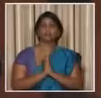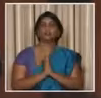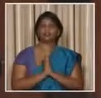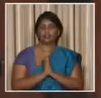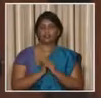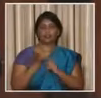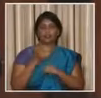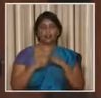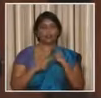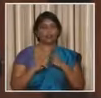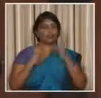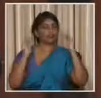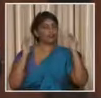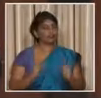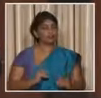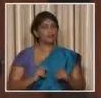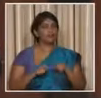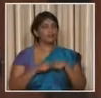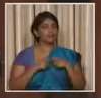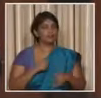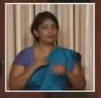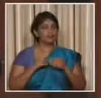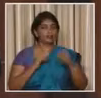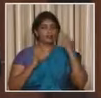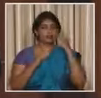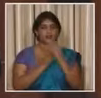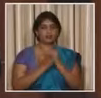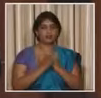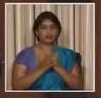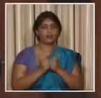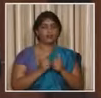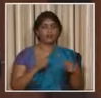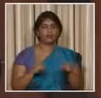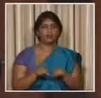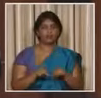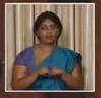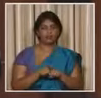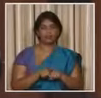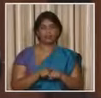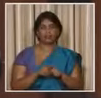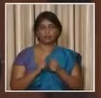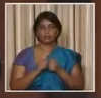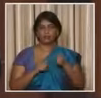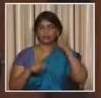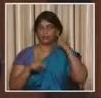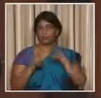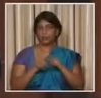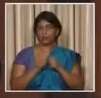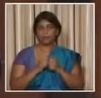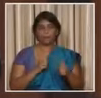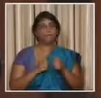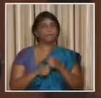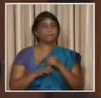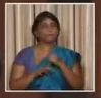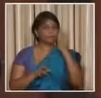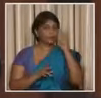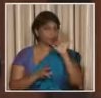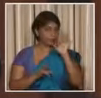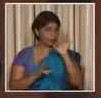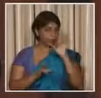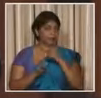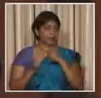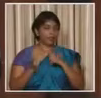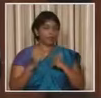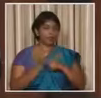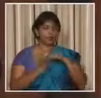වෙනවා මොකද මේ උද්දමනය හා සාපේක්ෂව ඒකින් උත් විශේෂ වශයෙන්ම කිව්වොත් එහෙම මේකෙදි තිබ්බ මේ පනතේ 2015 මේ පනත ගේනකොට තිබ්බ